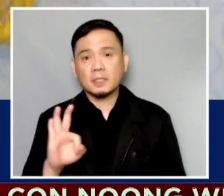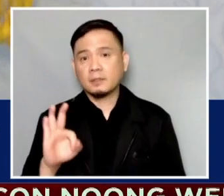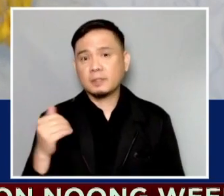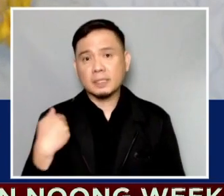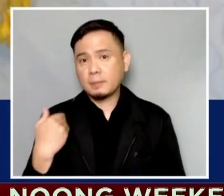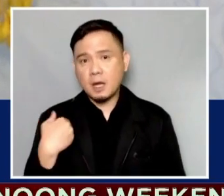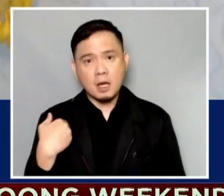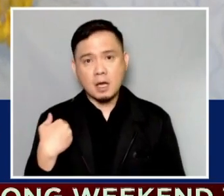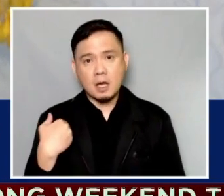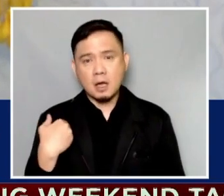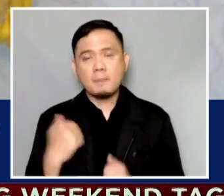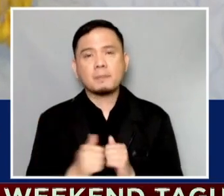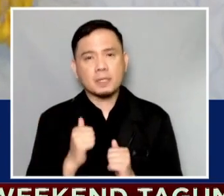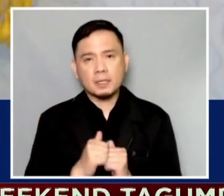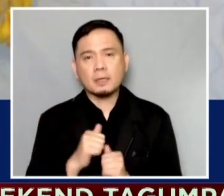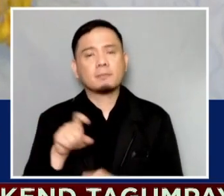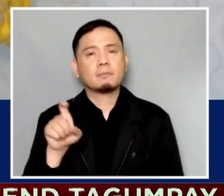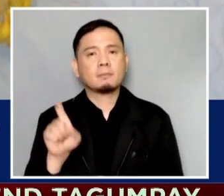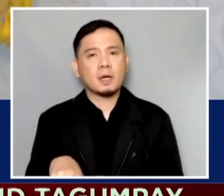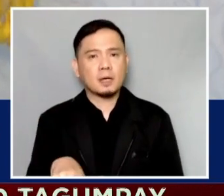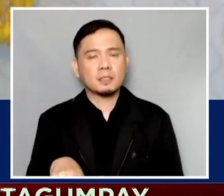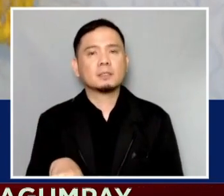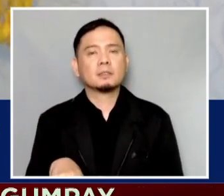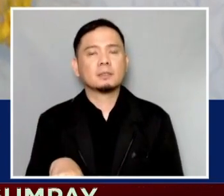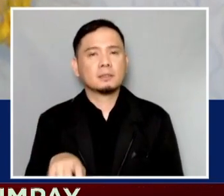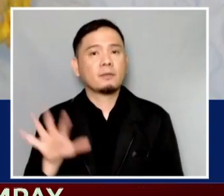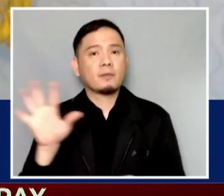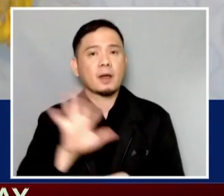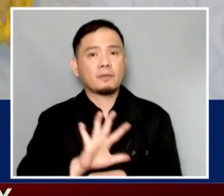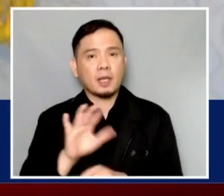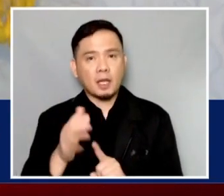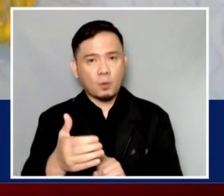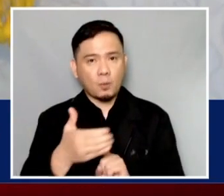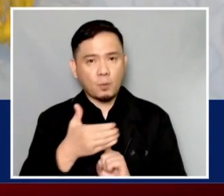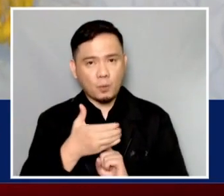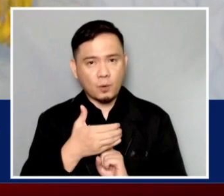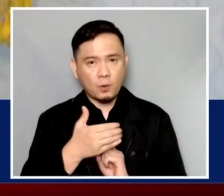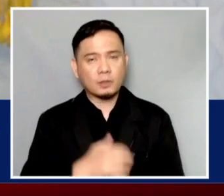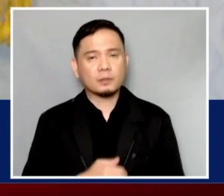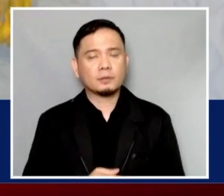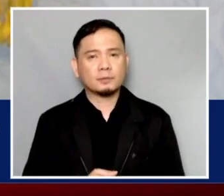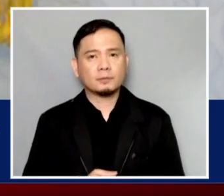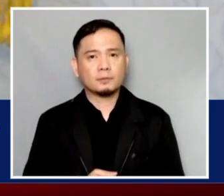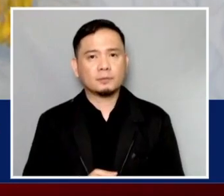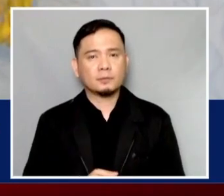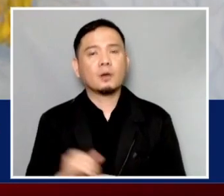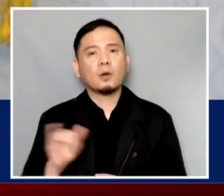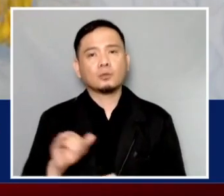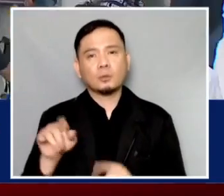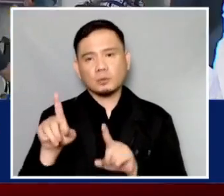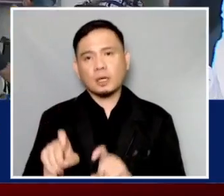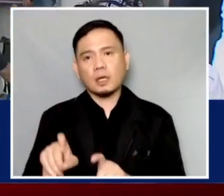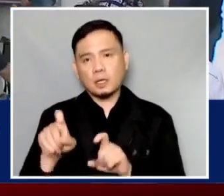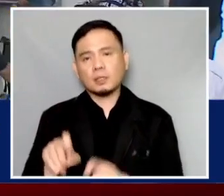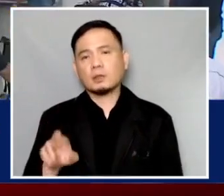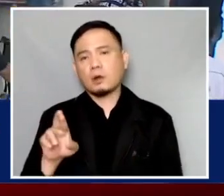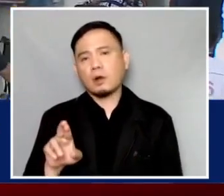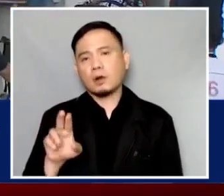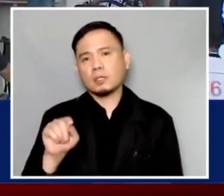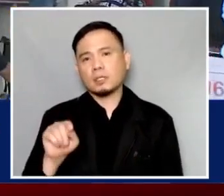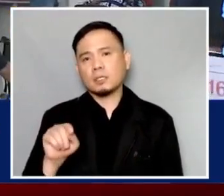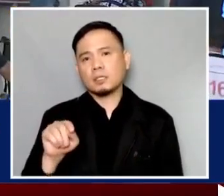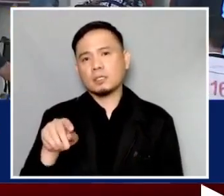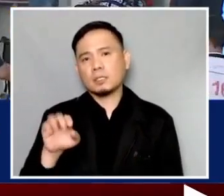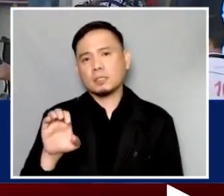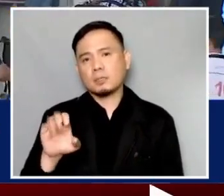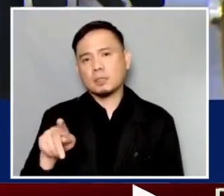should undergo a 5-day quarantine and RT-PCR test on the 5th day. Pumapalo